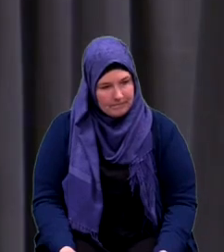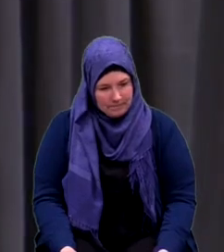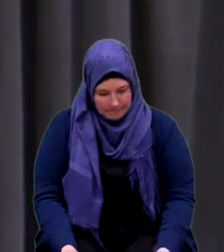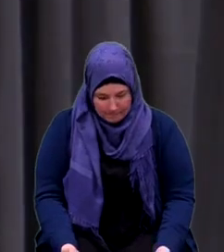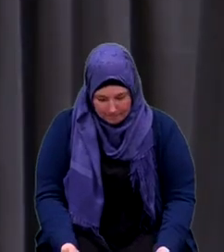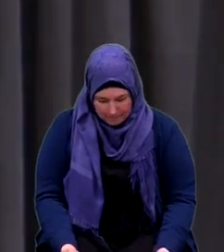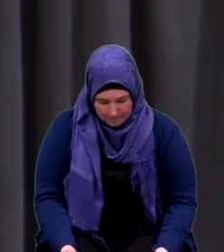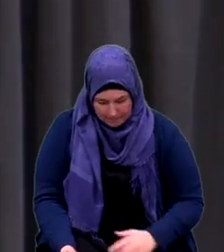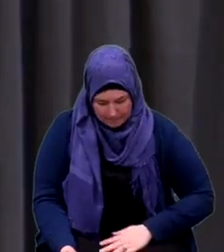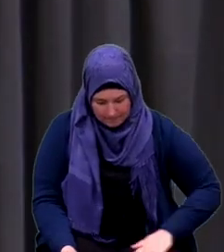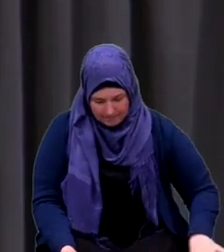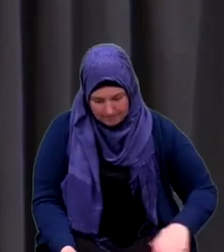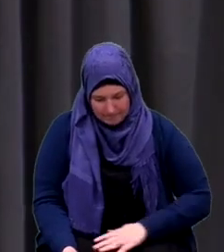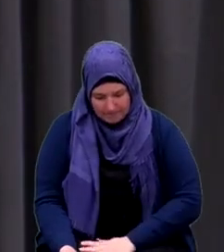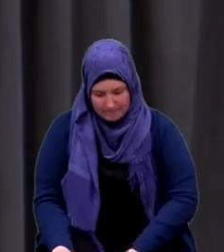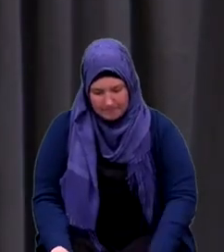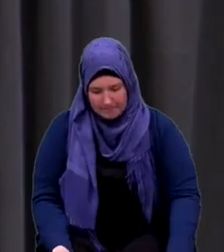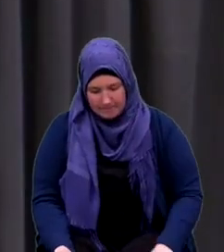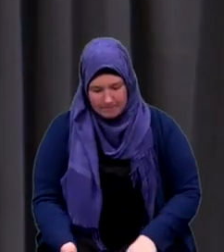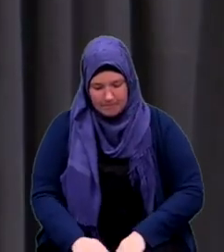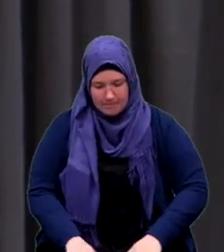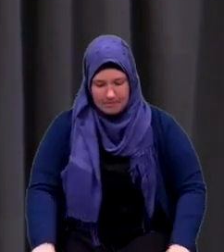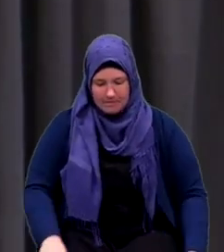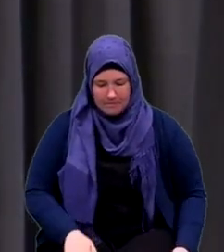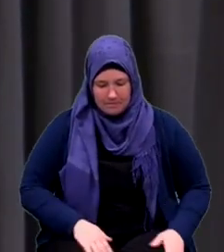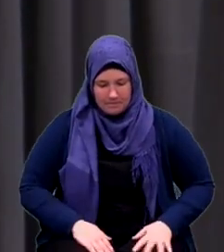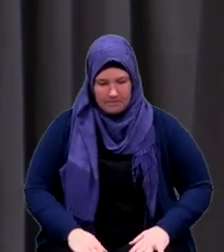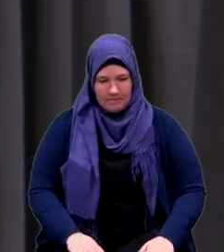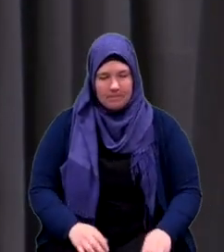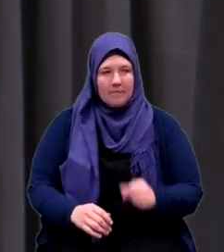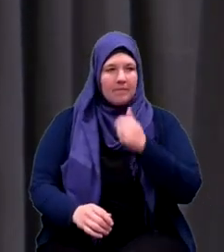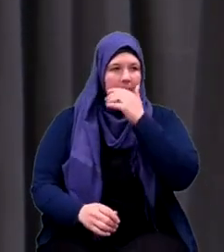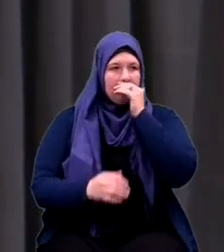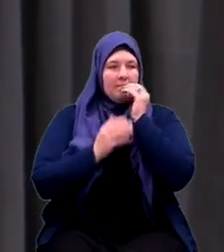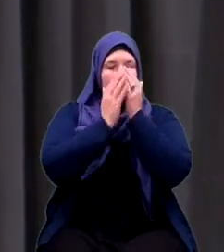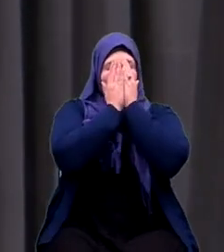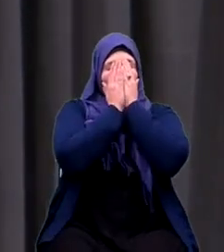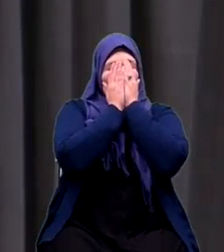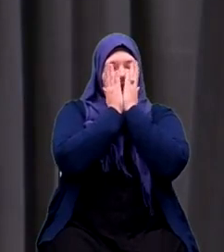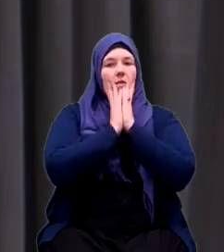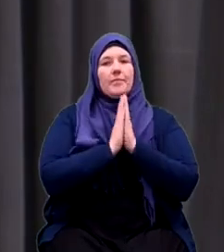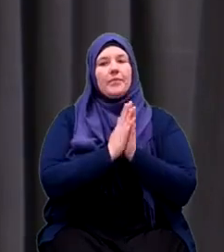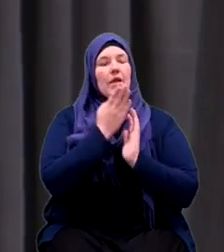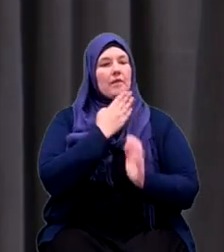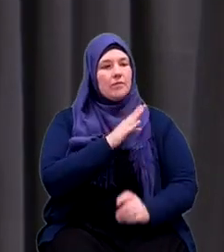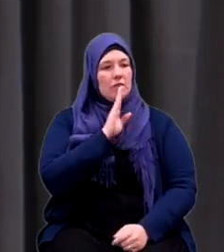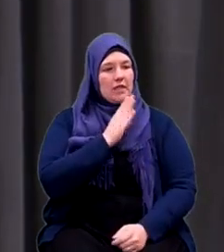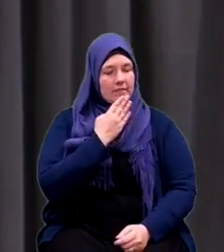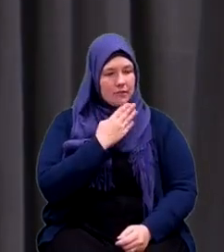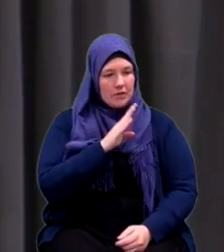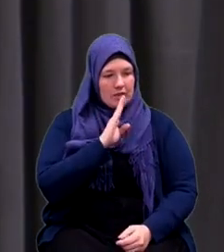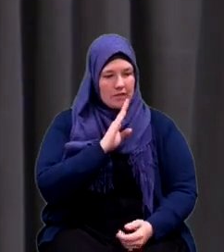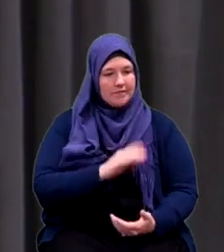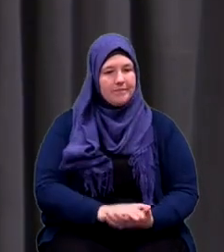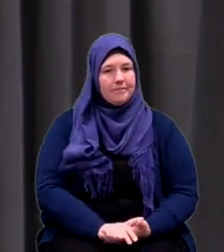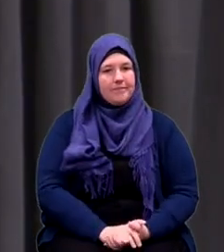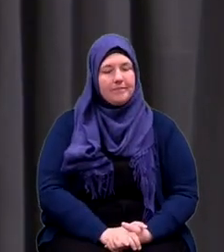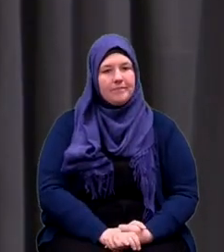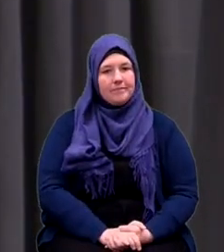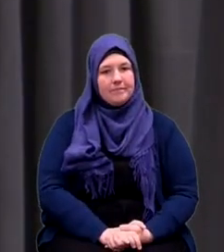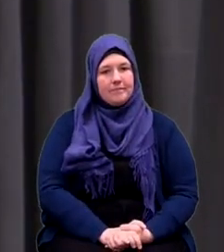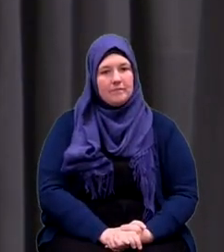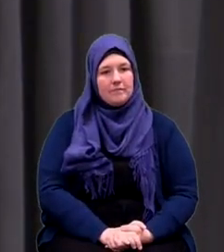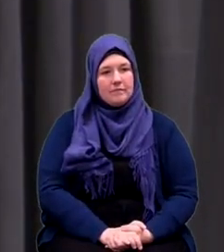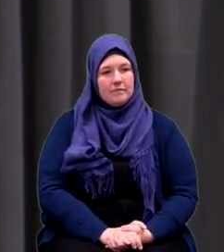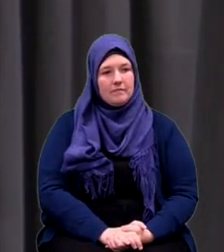الحمد لله وكفى والصلاة والسلام على عباده الذين اصطفى وأشهد أن لا إله إلا الله وأشهد أن محمدا